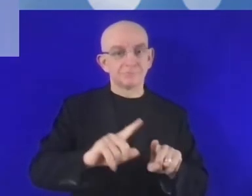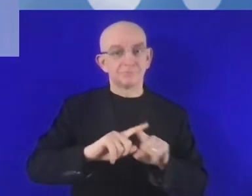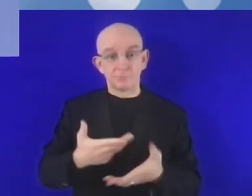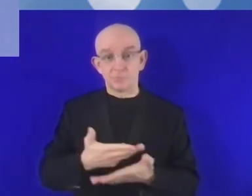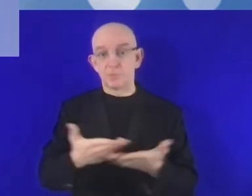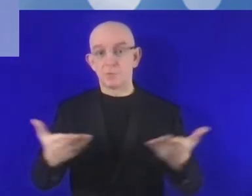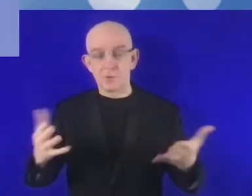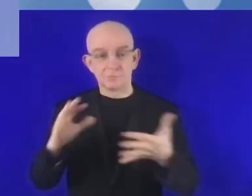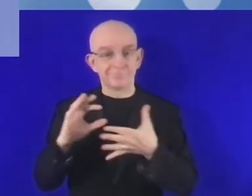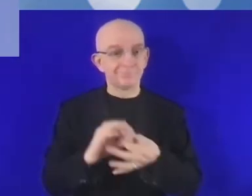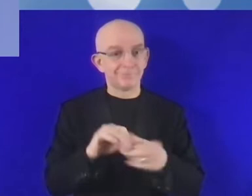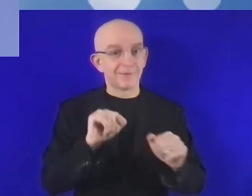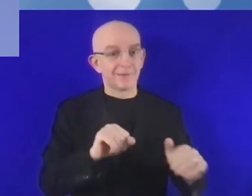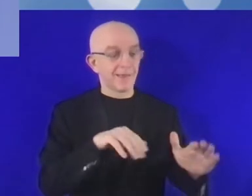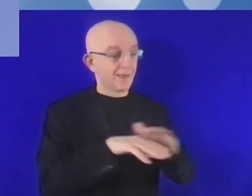يلتقون. سوف